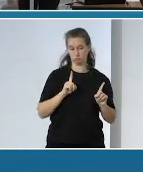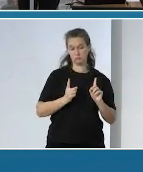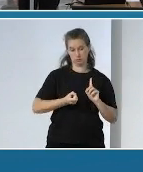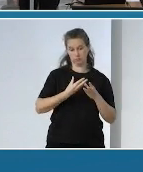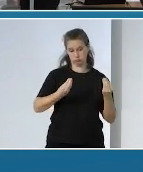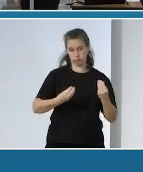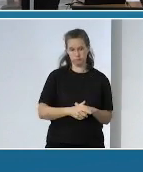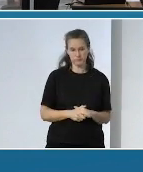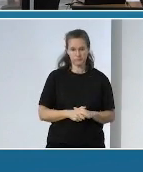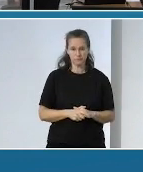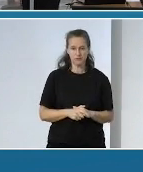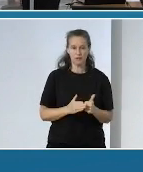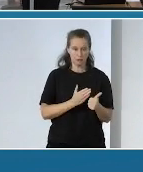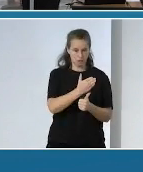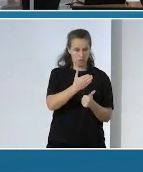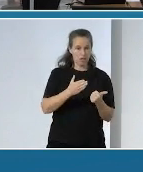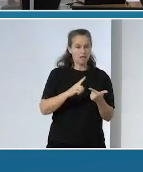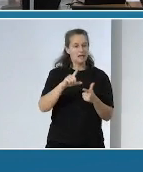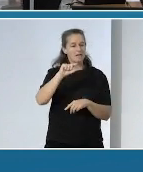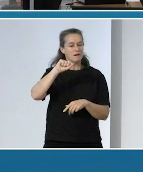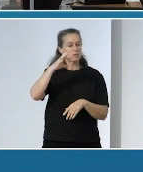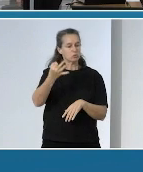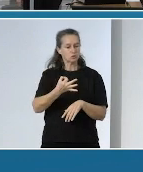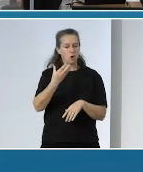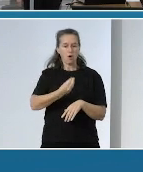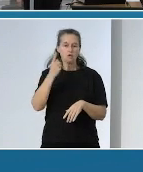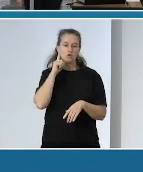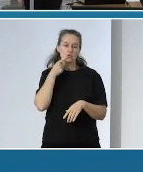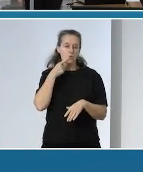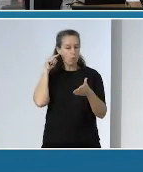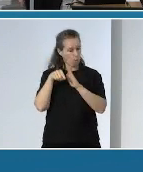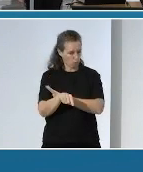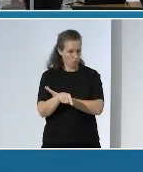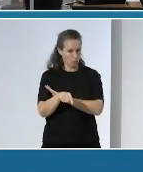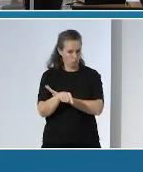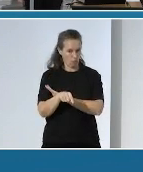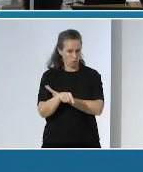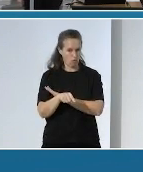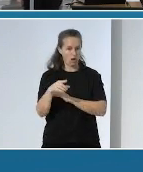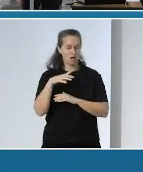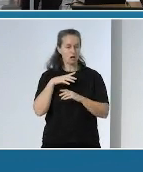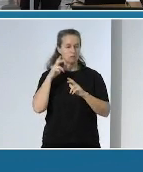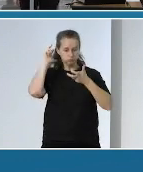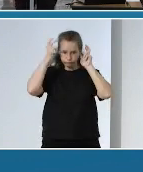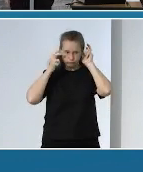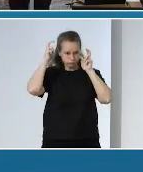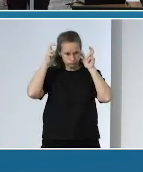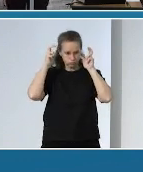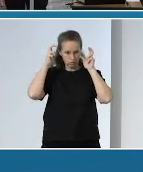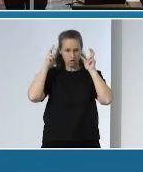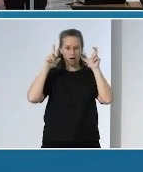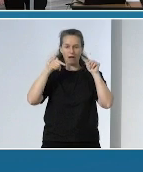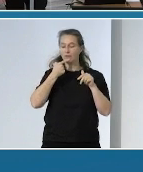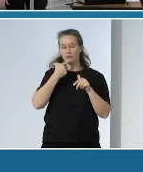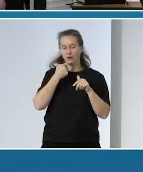important. Et on a 20% des enfants sourds profonds qui ont une aréflexie vestibulaire,